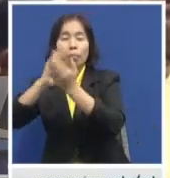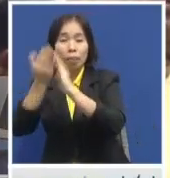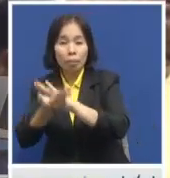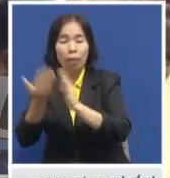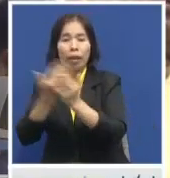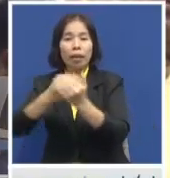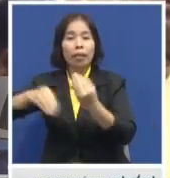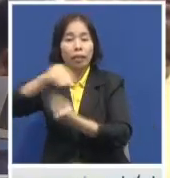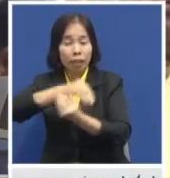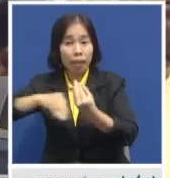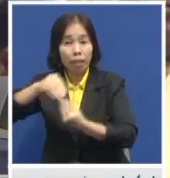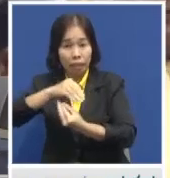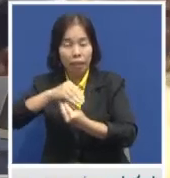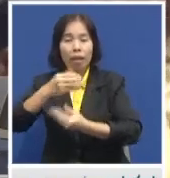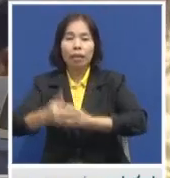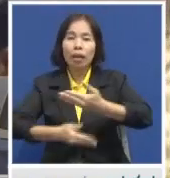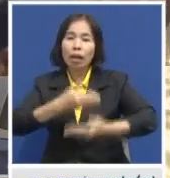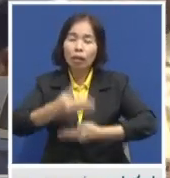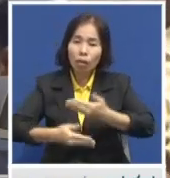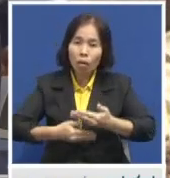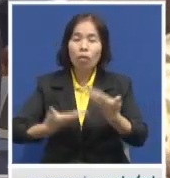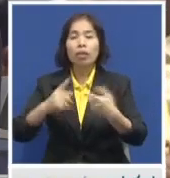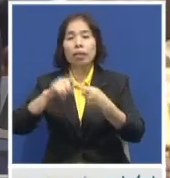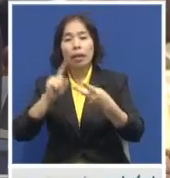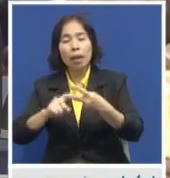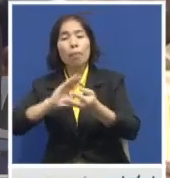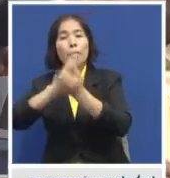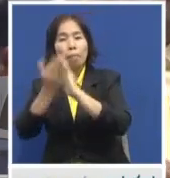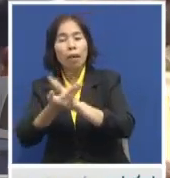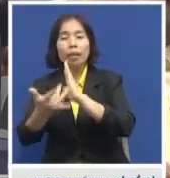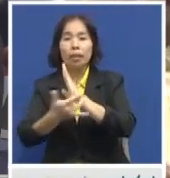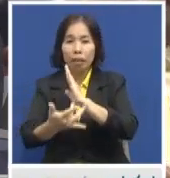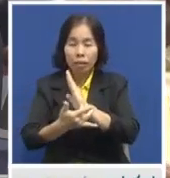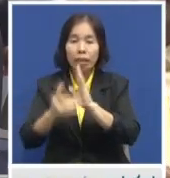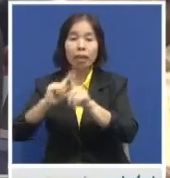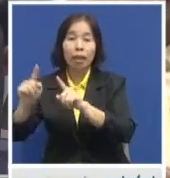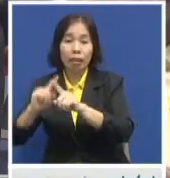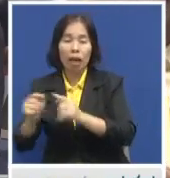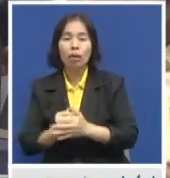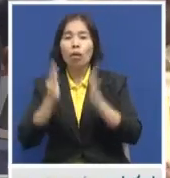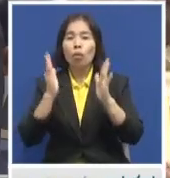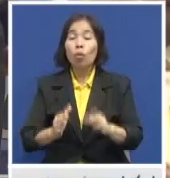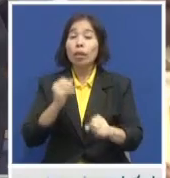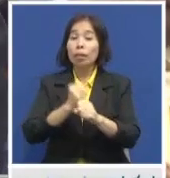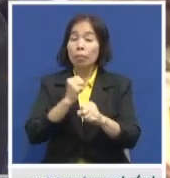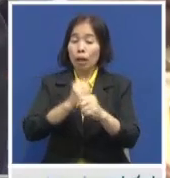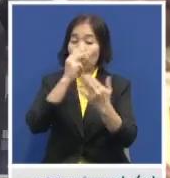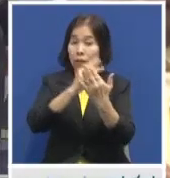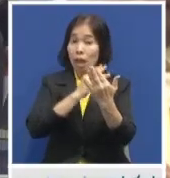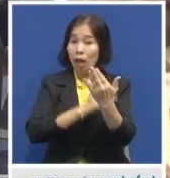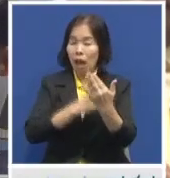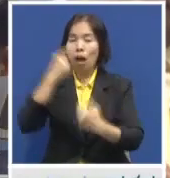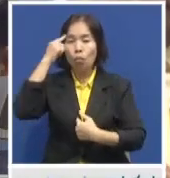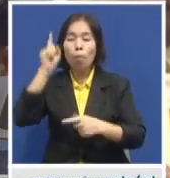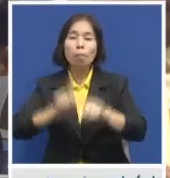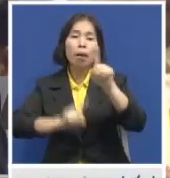ศคู่ค้าของเราหรือผลของการเปลี่ยนแปลงทางด้านเทคโนโลยีซึ่งนักวิชาการประเมินว่าจะมีผลต่องาน